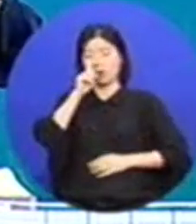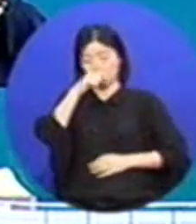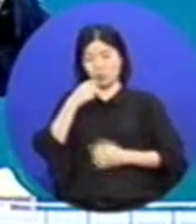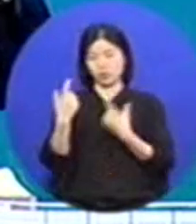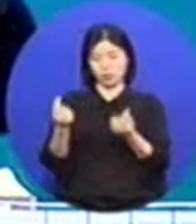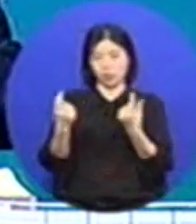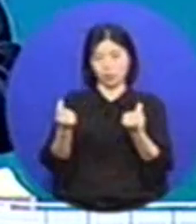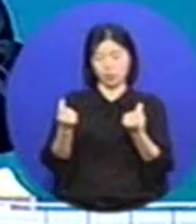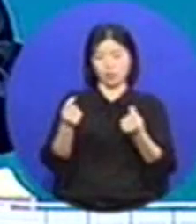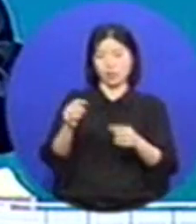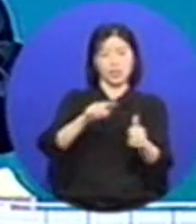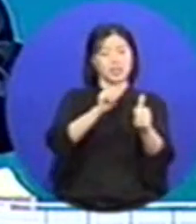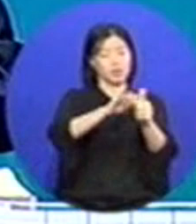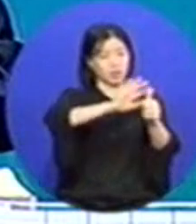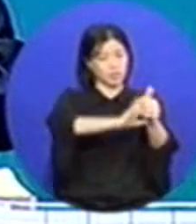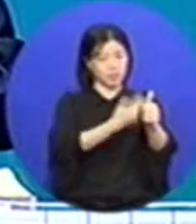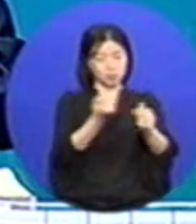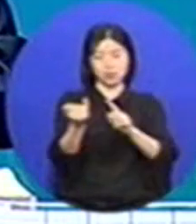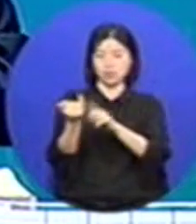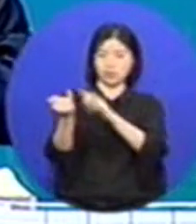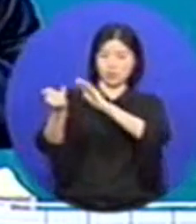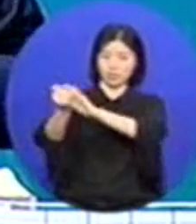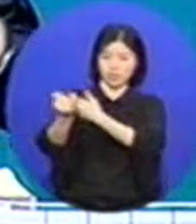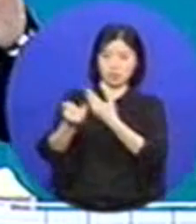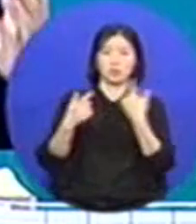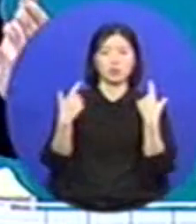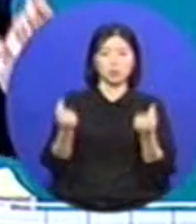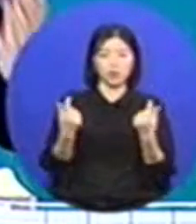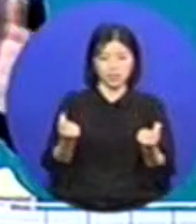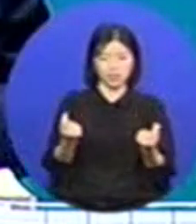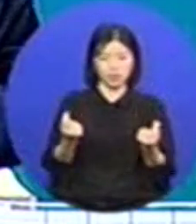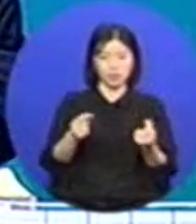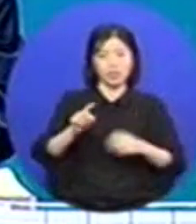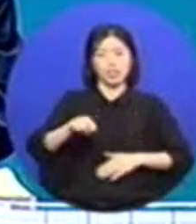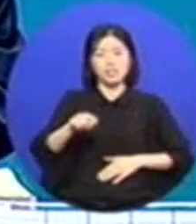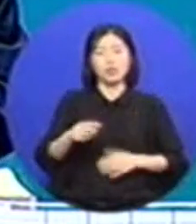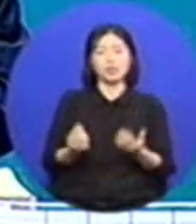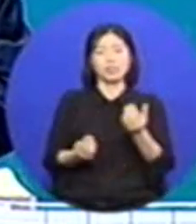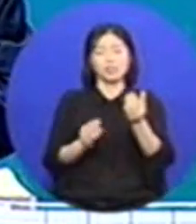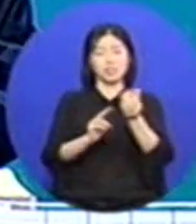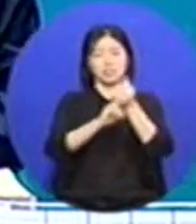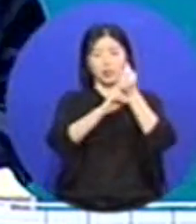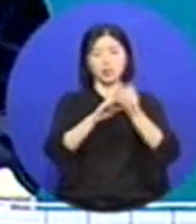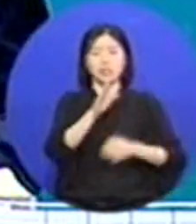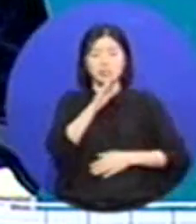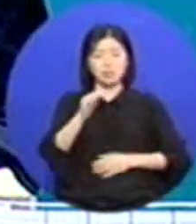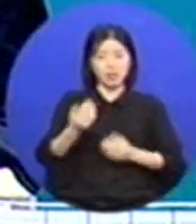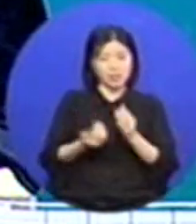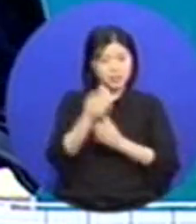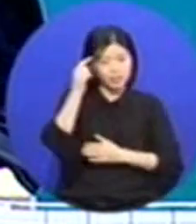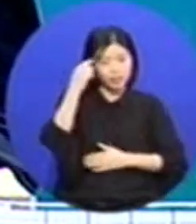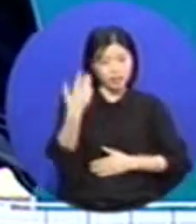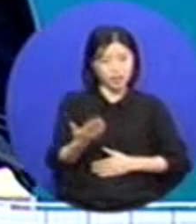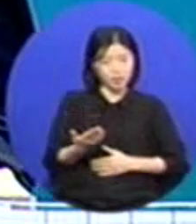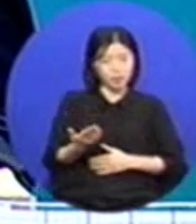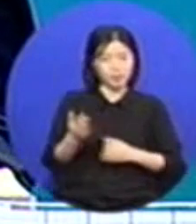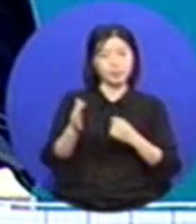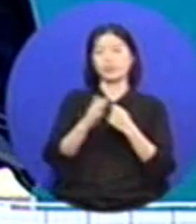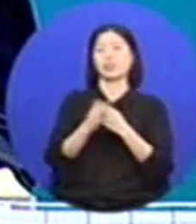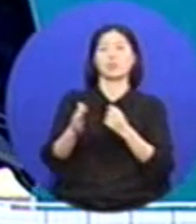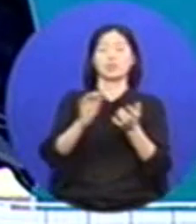잘못은 내 잘못인 거죠 이런 기적이 진짜 일어날까요 그래서 예수님께서